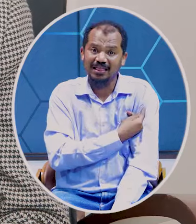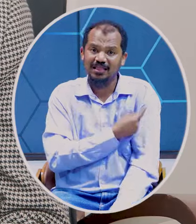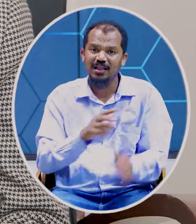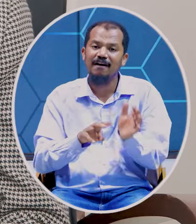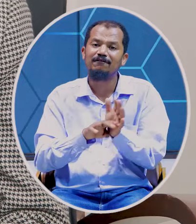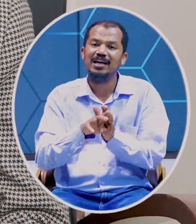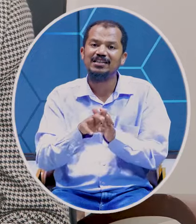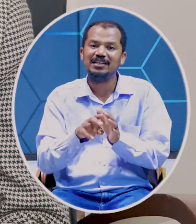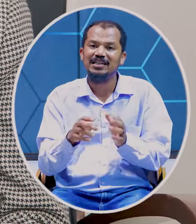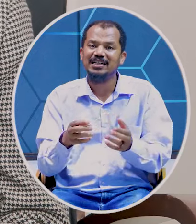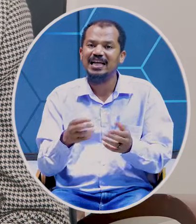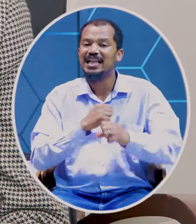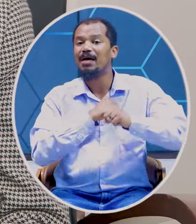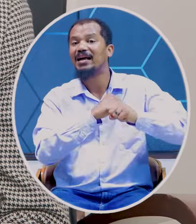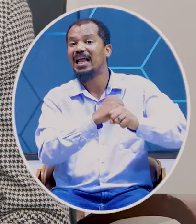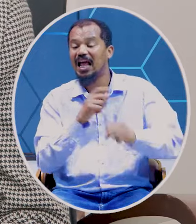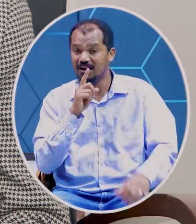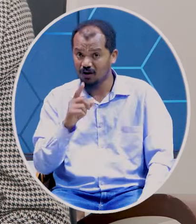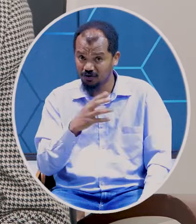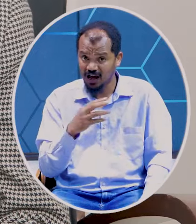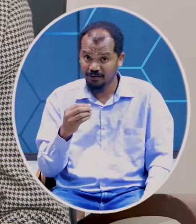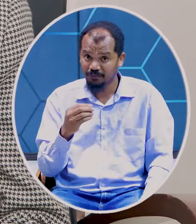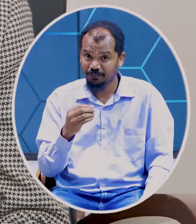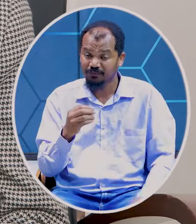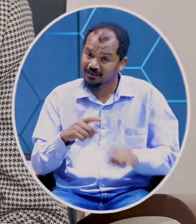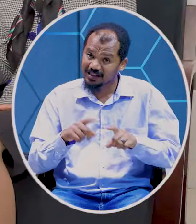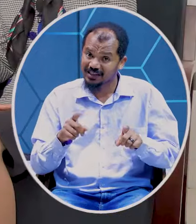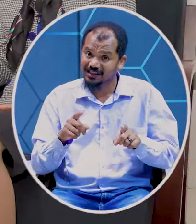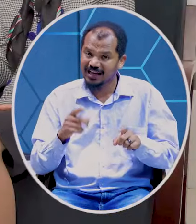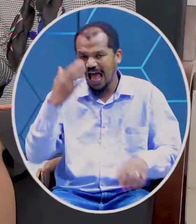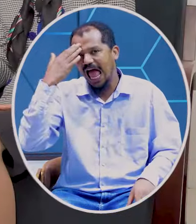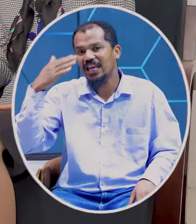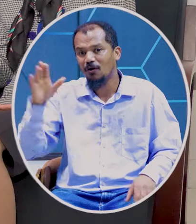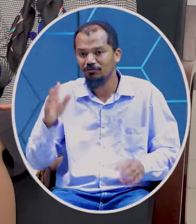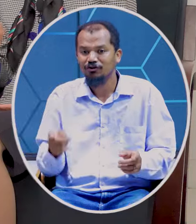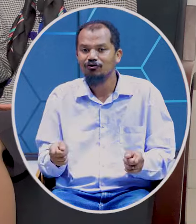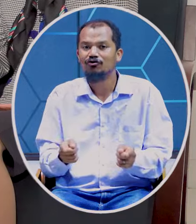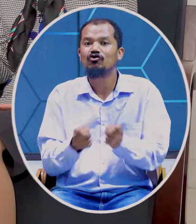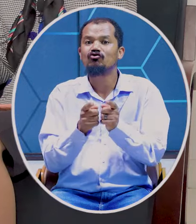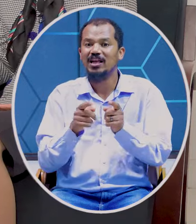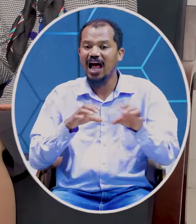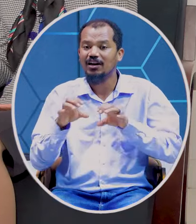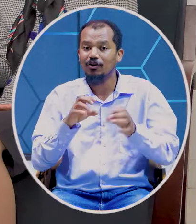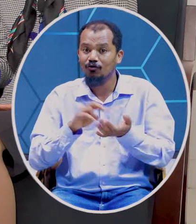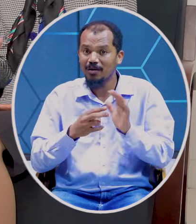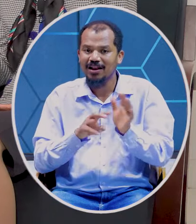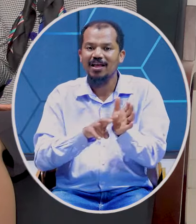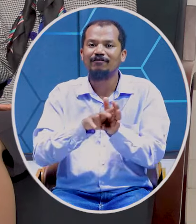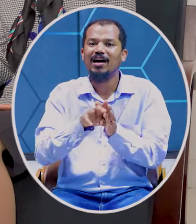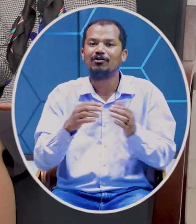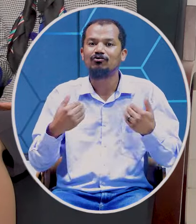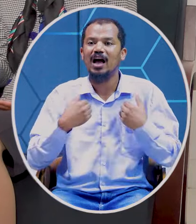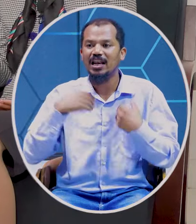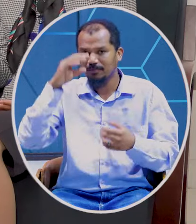ኖርማሊ ቫይረሱ እንዳይይዝሽ ለመከላከል ነው እና ግን አናውቅም። ያው ግንኙነት አረጉ ማለትም